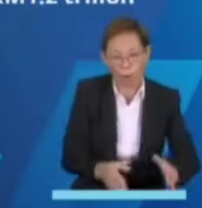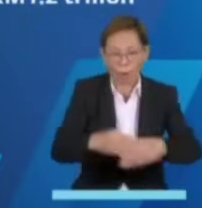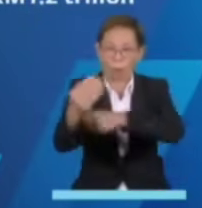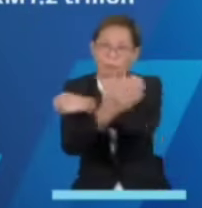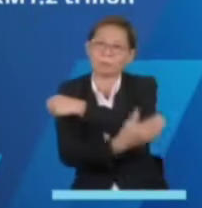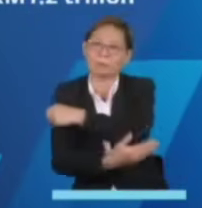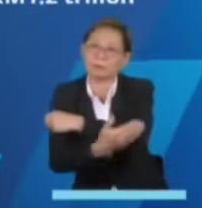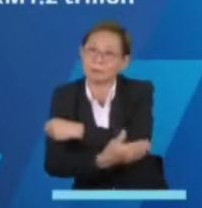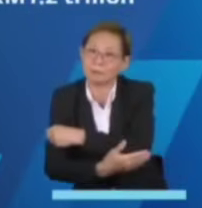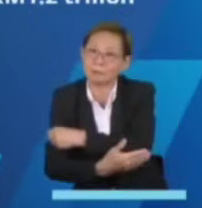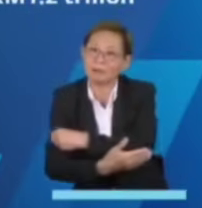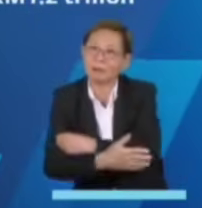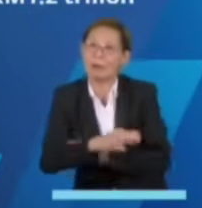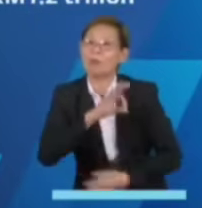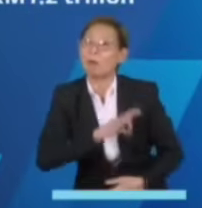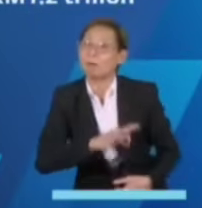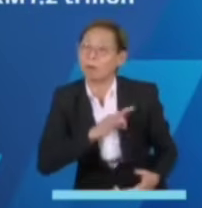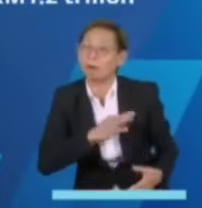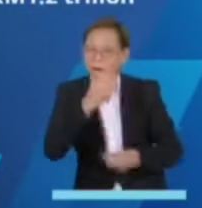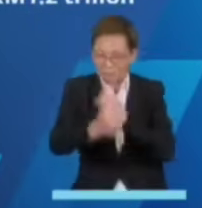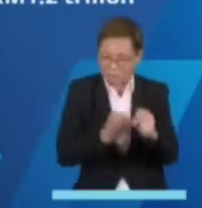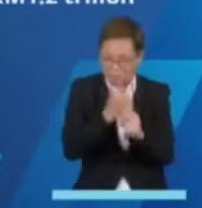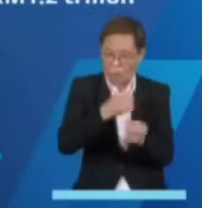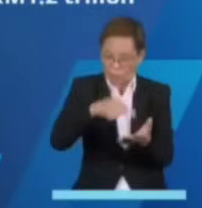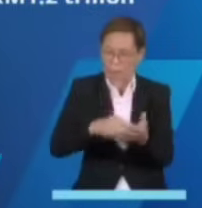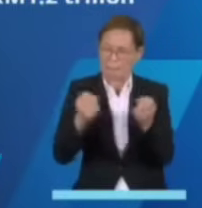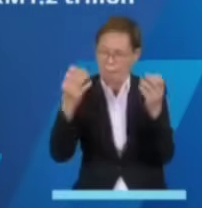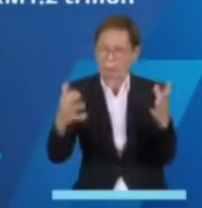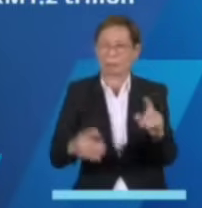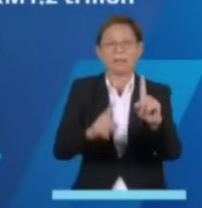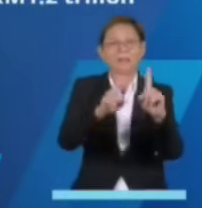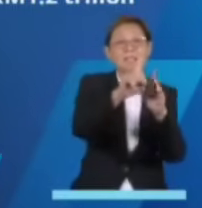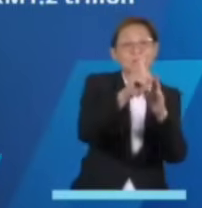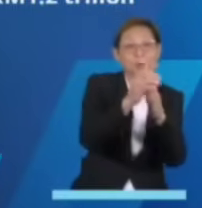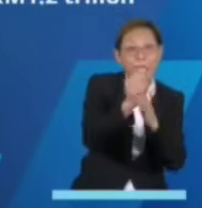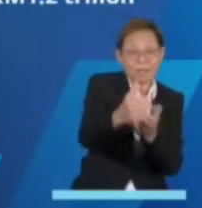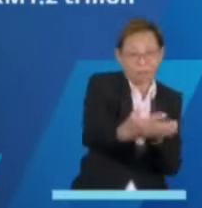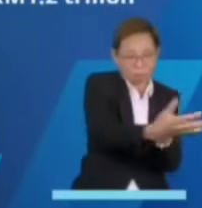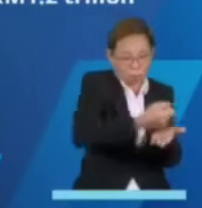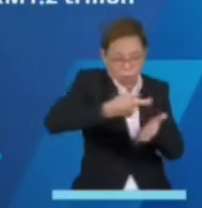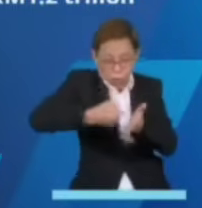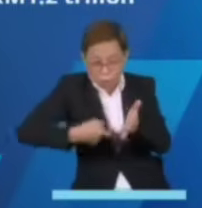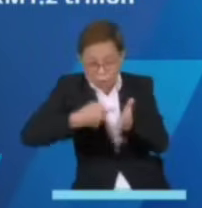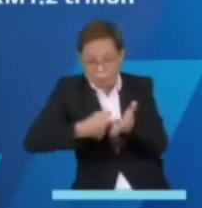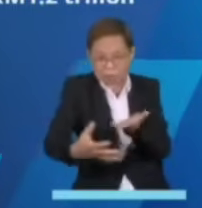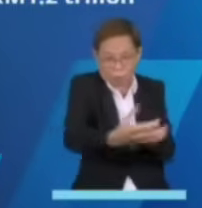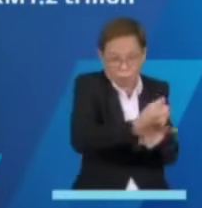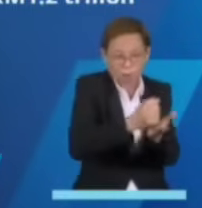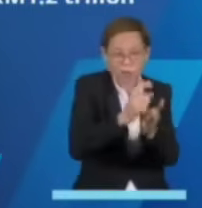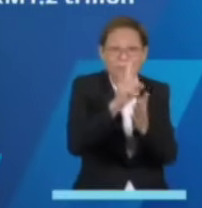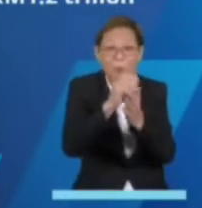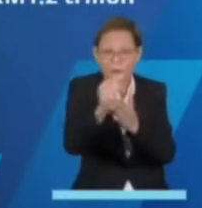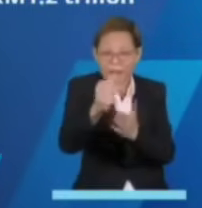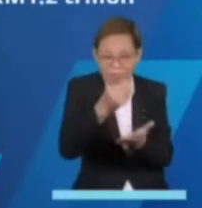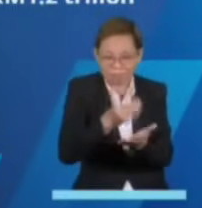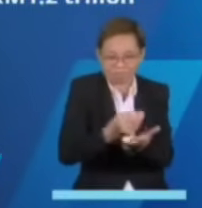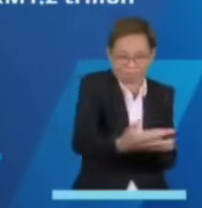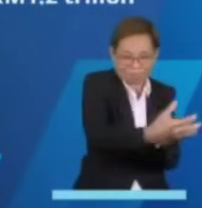asing. Dan tahun ini umpamanya setiap seringgit pungutan cukai, kita kutip